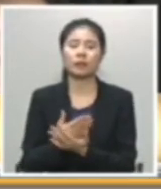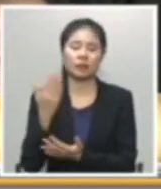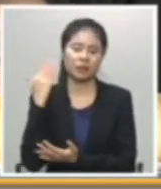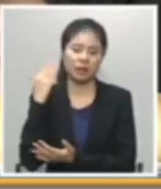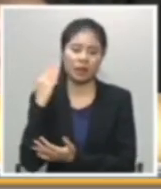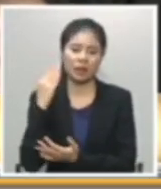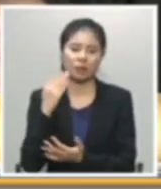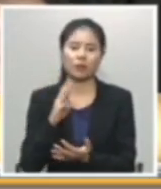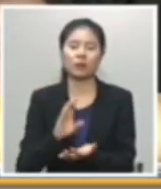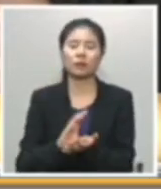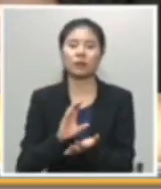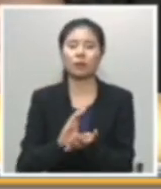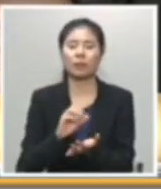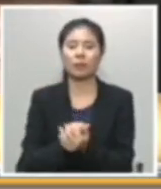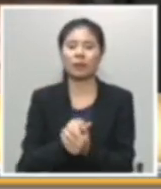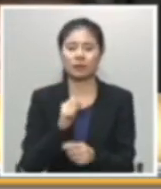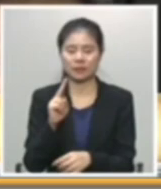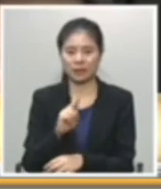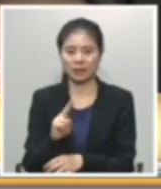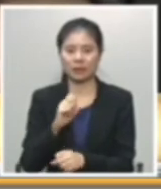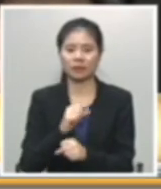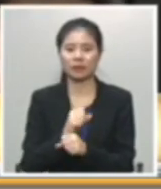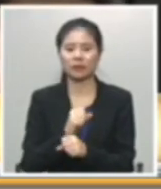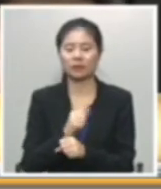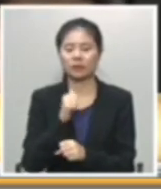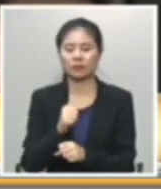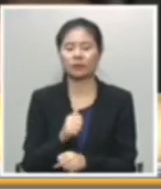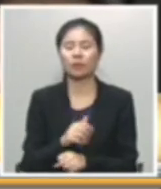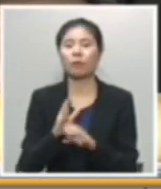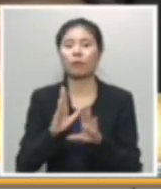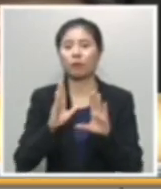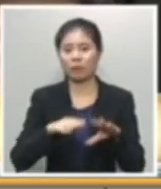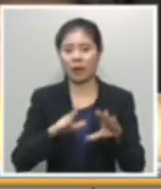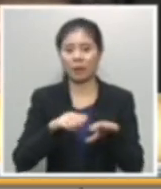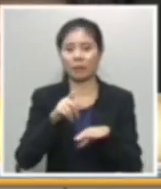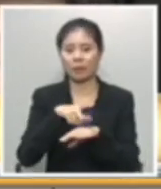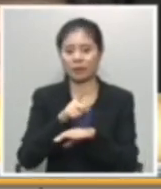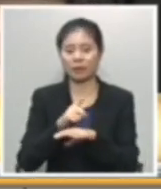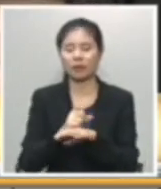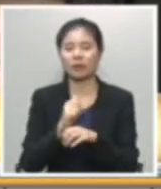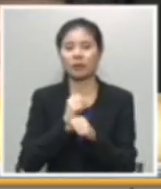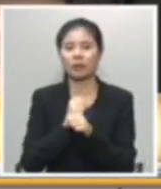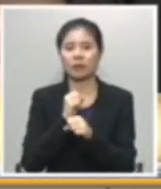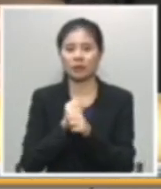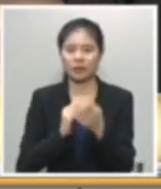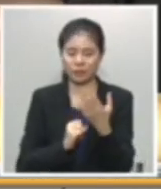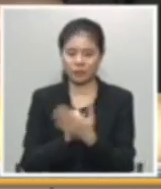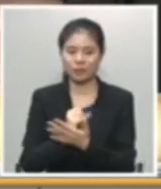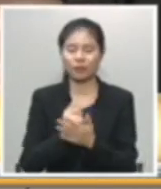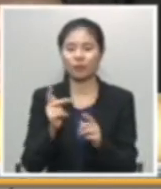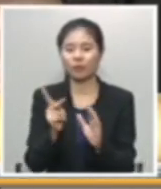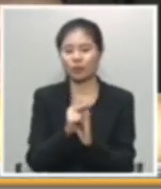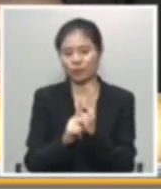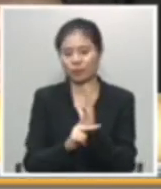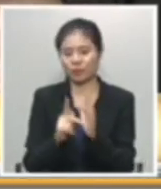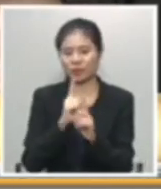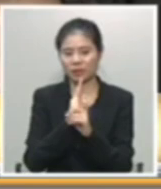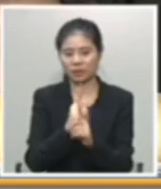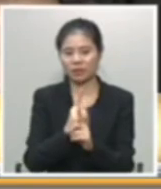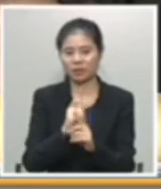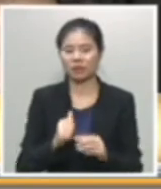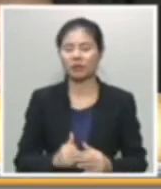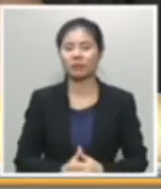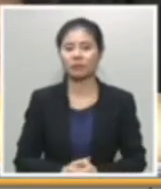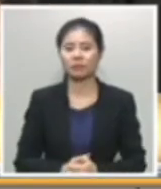เพราะผมจึงอยากจะกราบเรียนท่านประธานนะครับให้ทำให้ถูกต้องตามกฎหมายนะให้ส่งร่างรัฐธรรมนูญเ